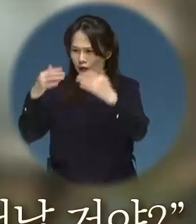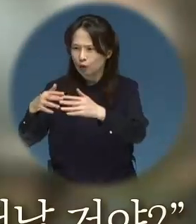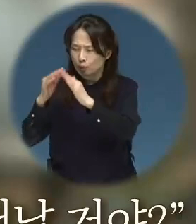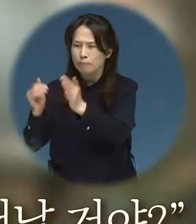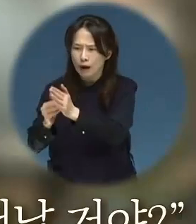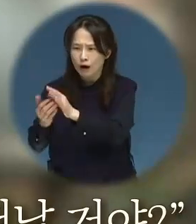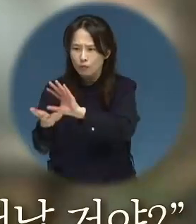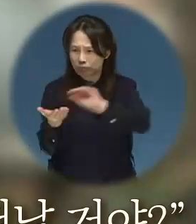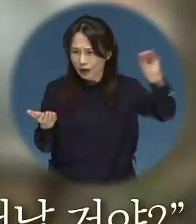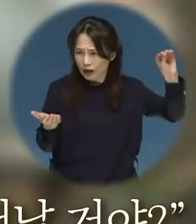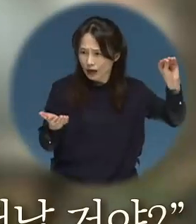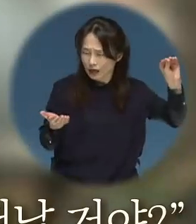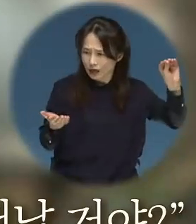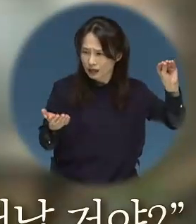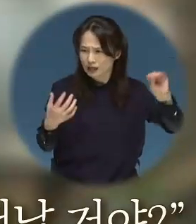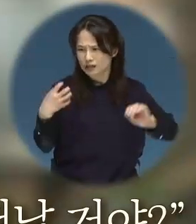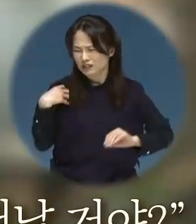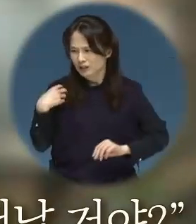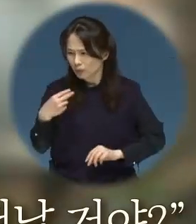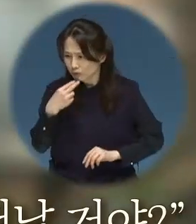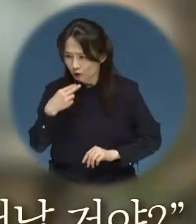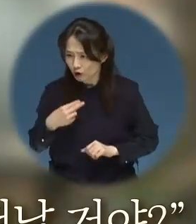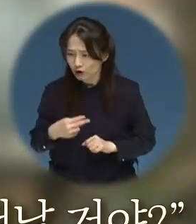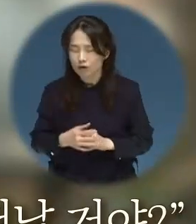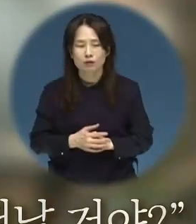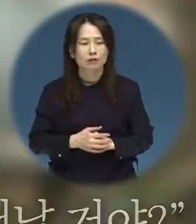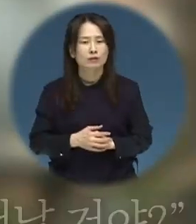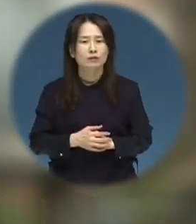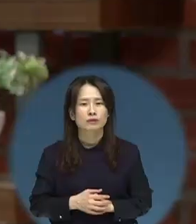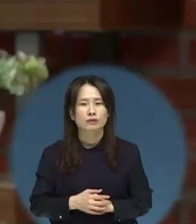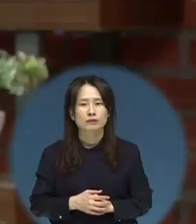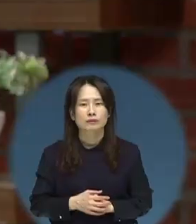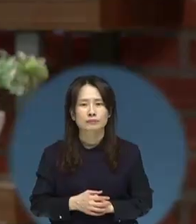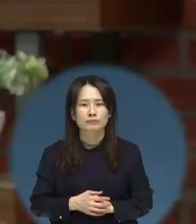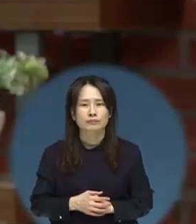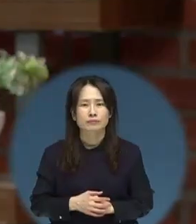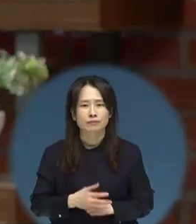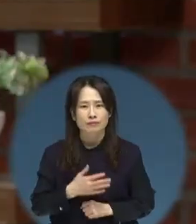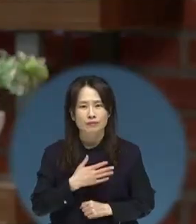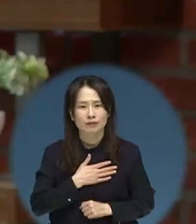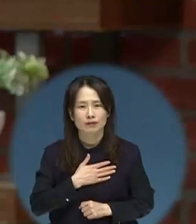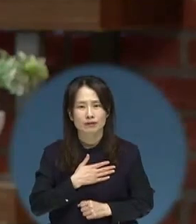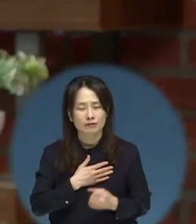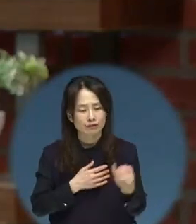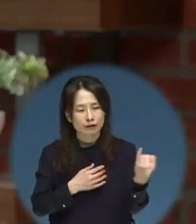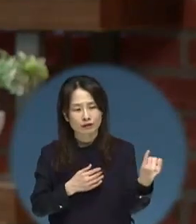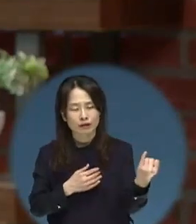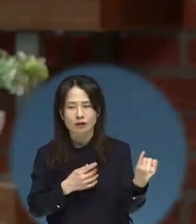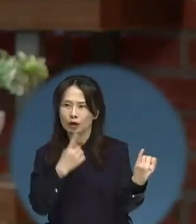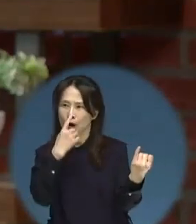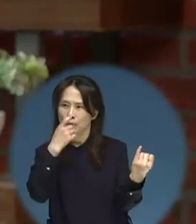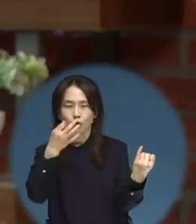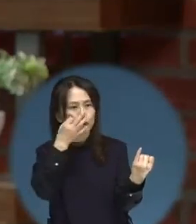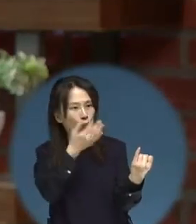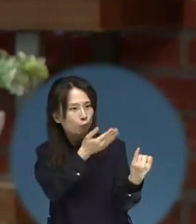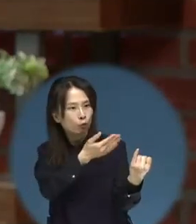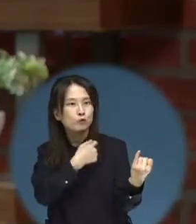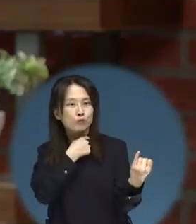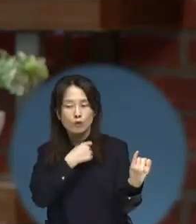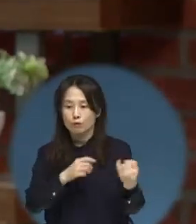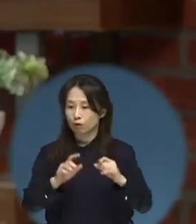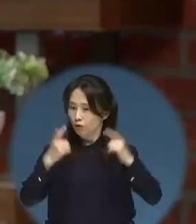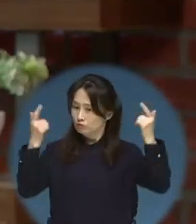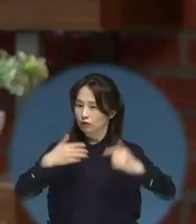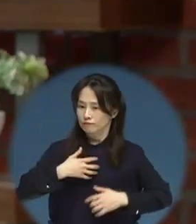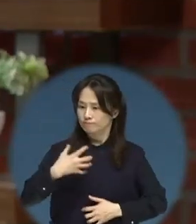저한테 묻더라고요. 근데 아이들을 사랑하는 마음도 있었겠지만은 저는 그것보다 제 아내에게 멋있게 보이고 싶은 마음이 컸어요. 아니 나